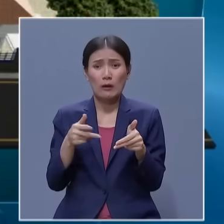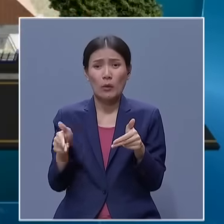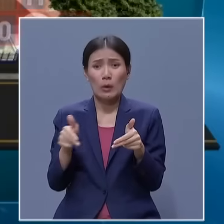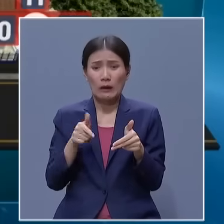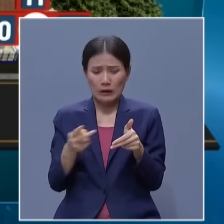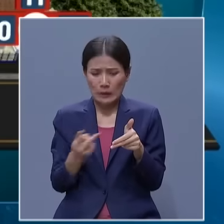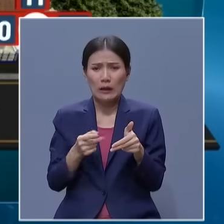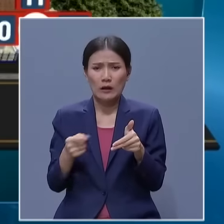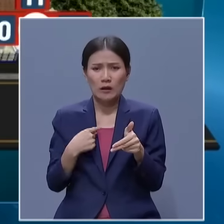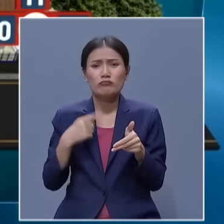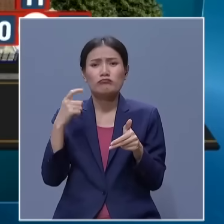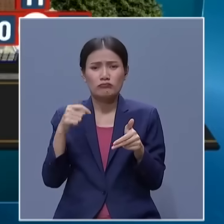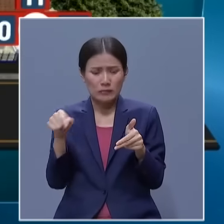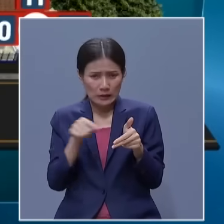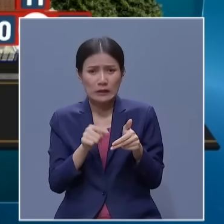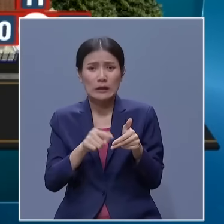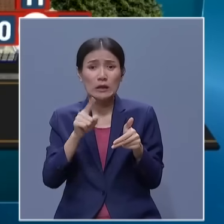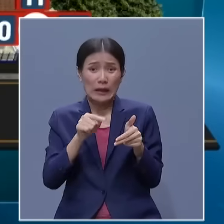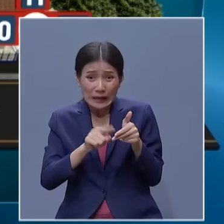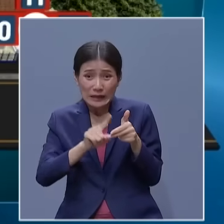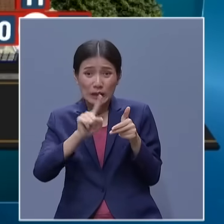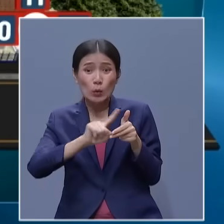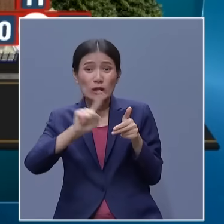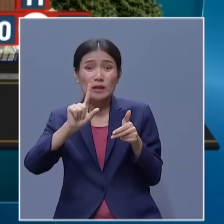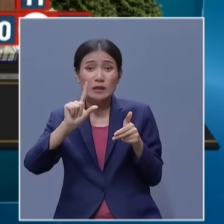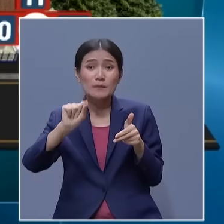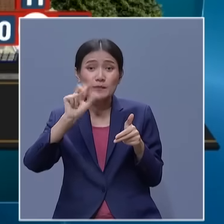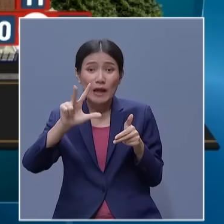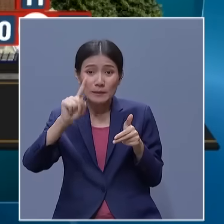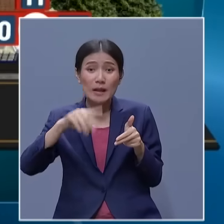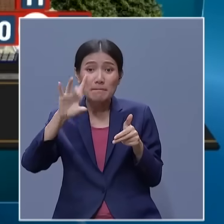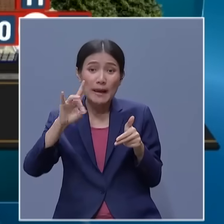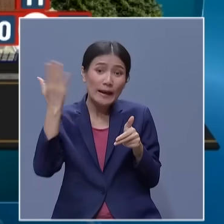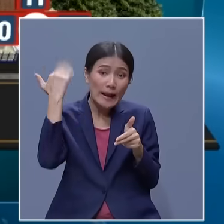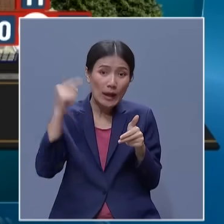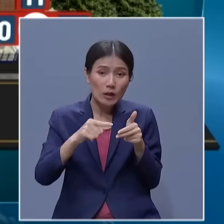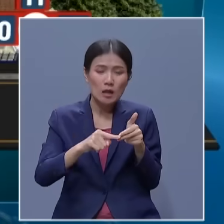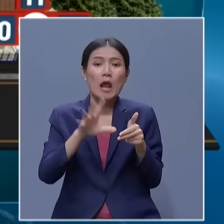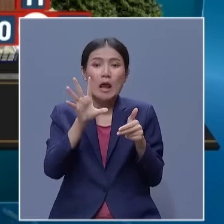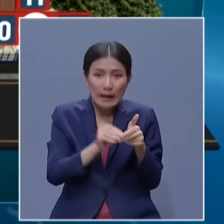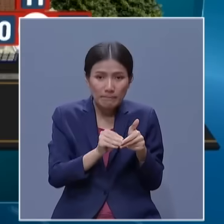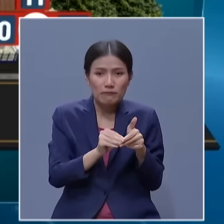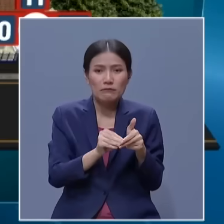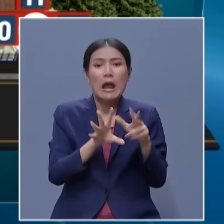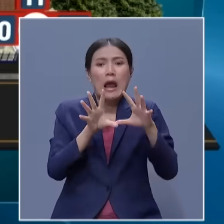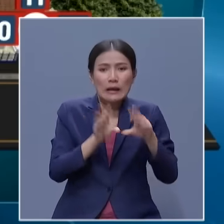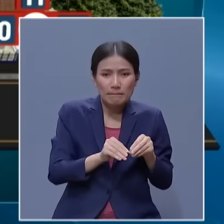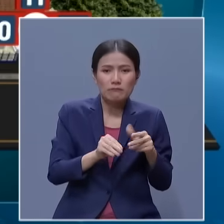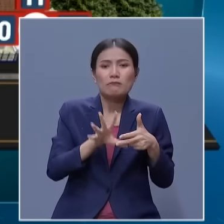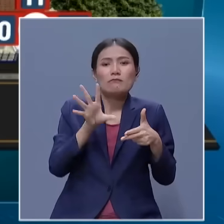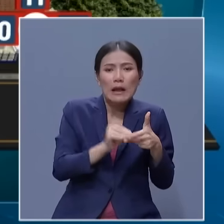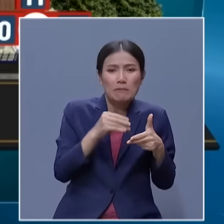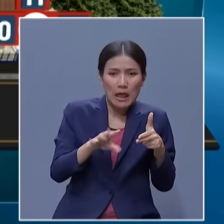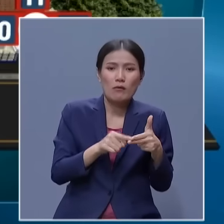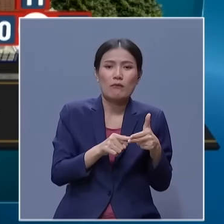งานมาตั้งแต่23สิงหาคมที่ผ่านมา อันนี้ตัวนึงนะส่วนอีกตัวนึงถูกเหมือนลักษณะเหมือนไป